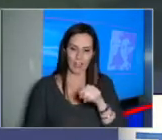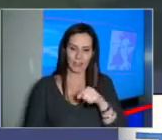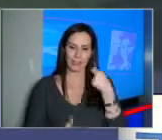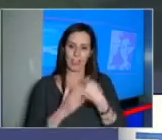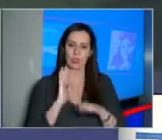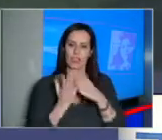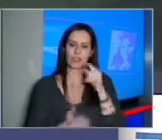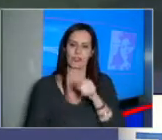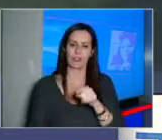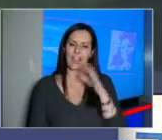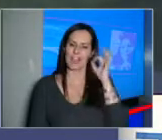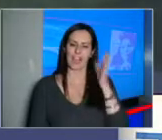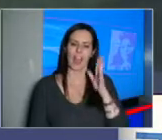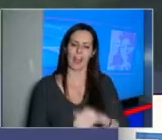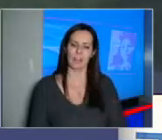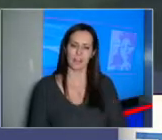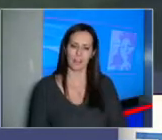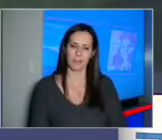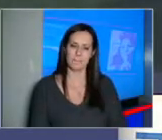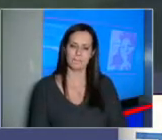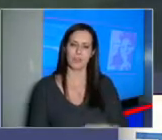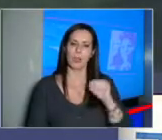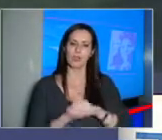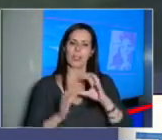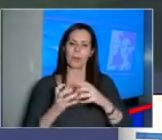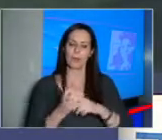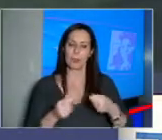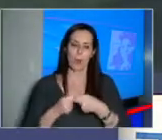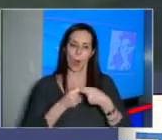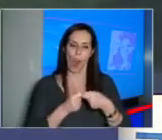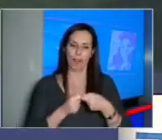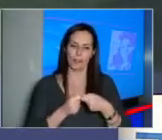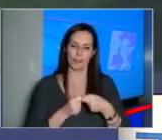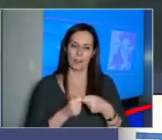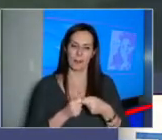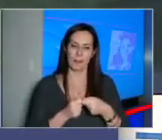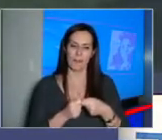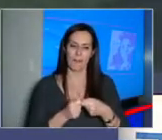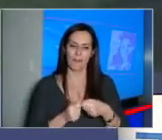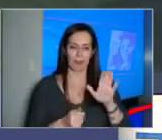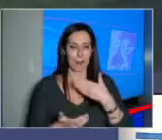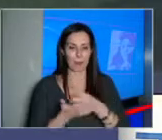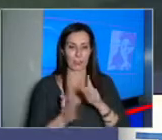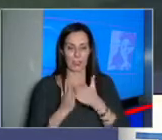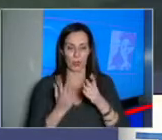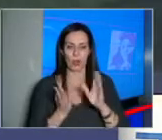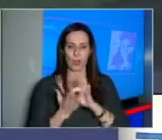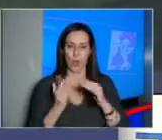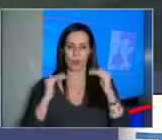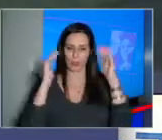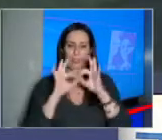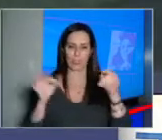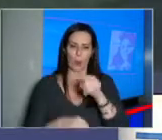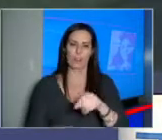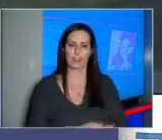ולקנות את הספר ילדה רעה, שיצא בהוצאת הקיבוץ המאוחד. אני גם הייתי ממליץ לקרוא את העליונים, אבל תתחילו